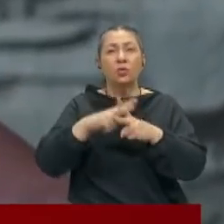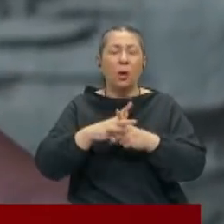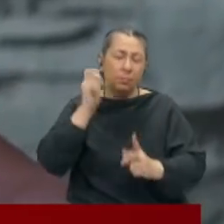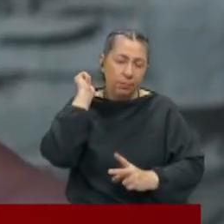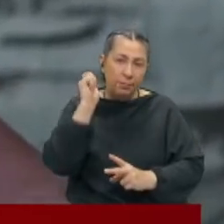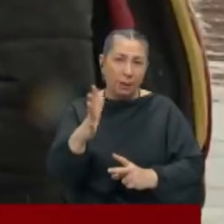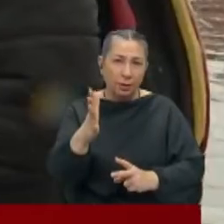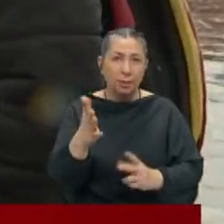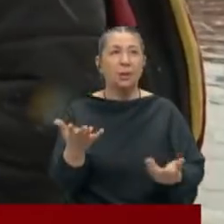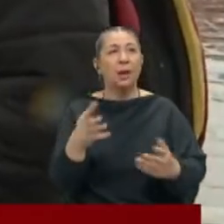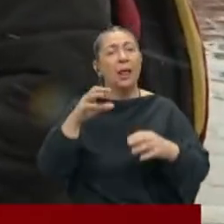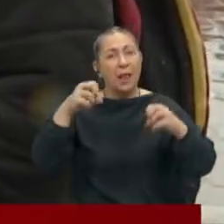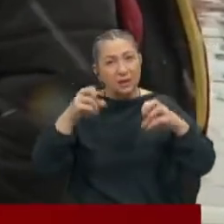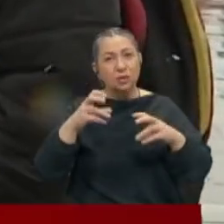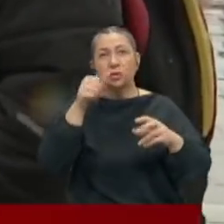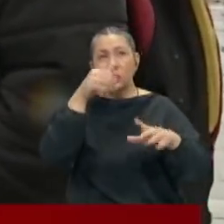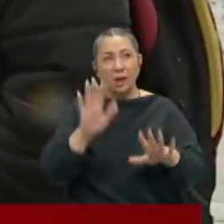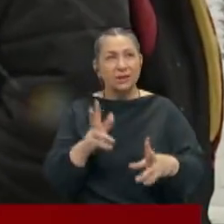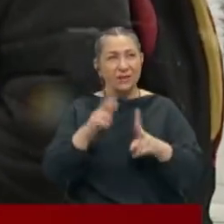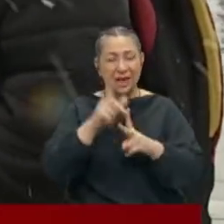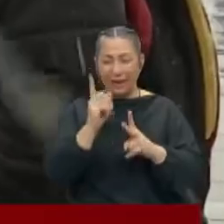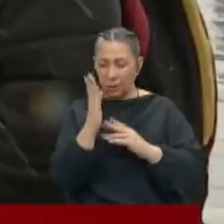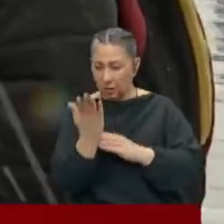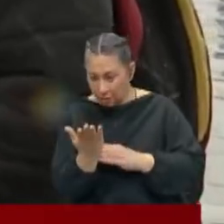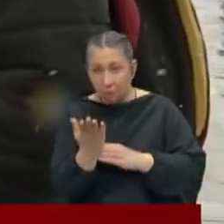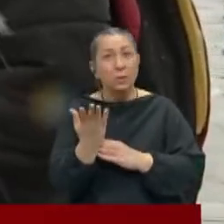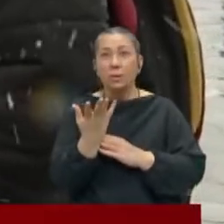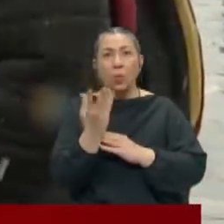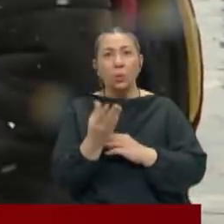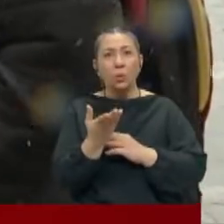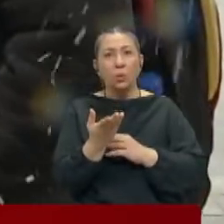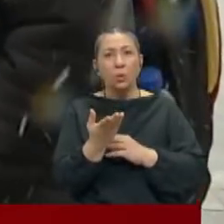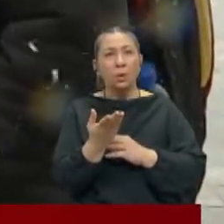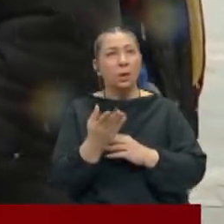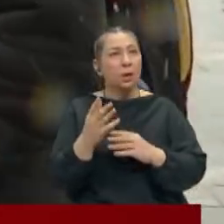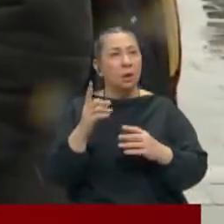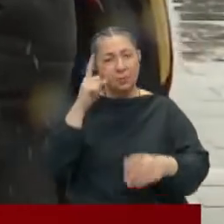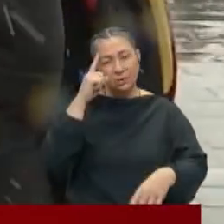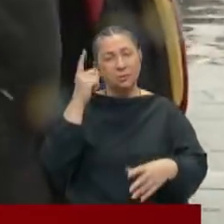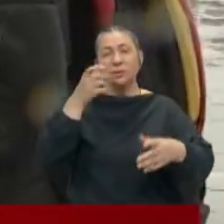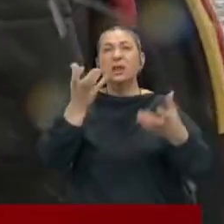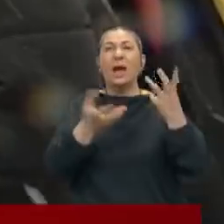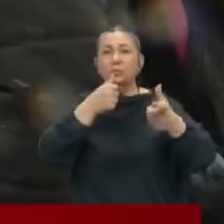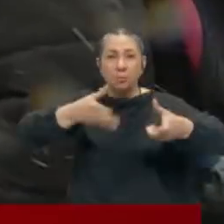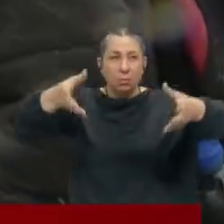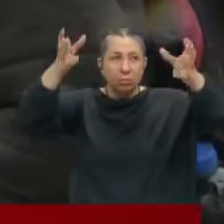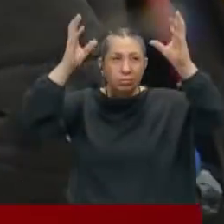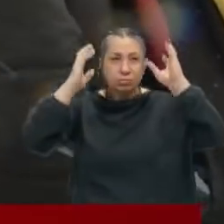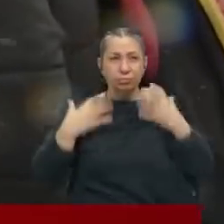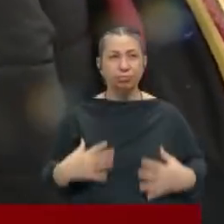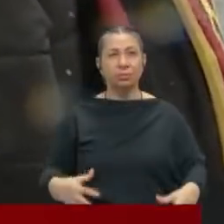cebini yaktı tüketicinin. Elektrik doğalgaz faturasını ilk gördüğünüzde tepkiniz ne oluyor? Başımızdan aşağı kaynar su